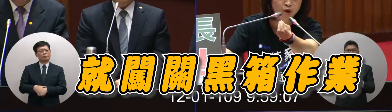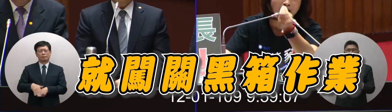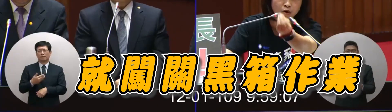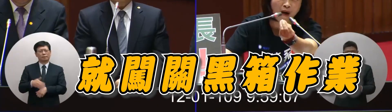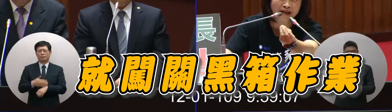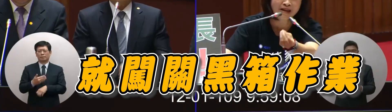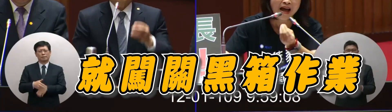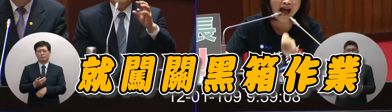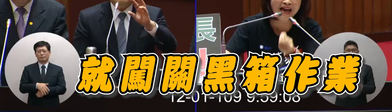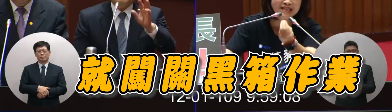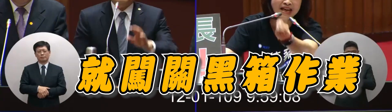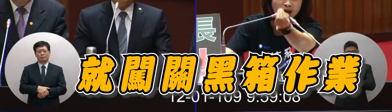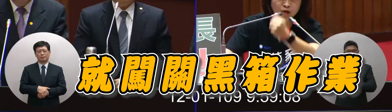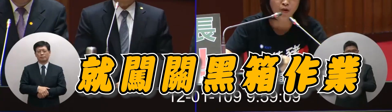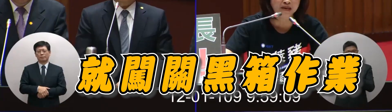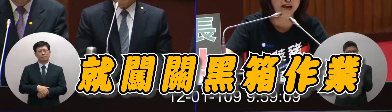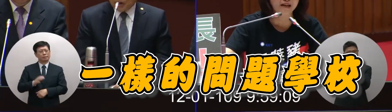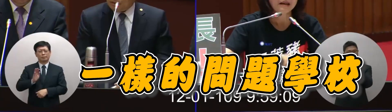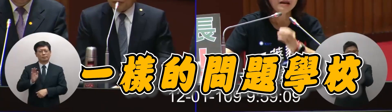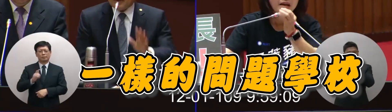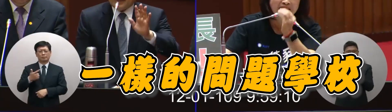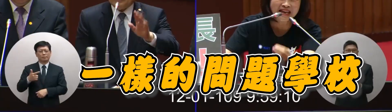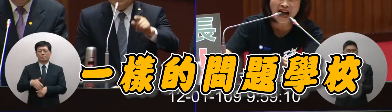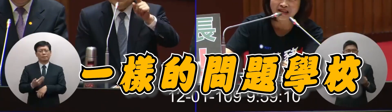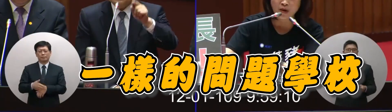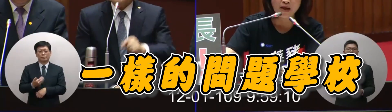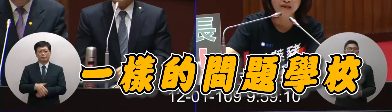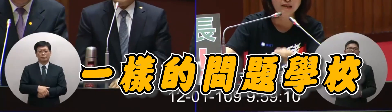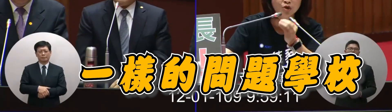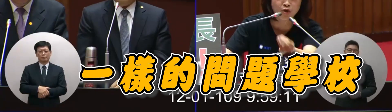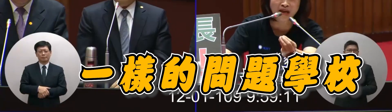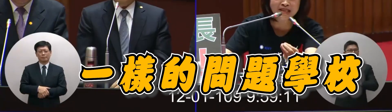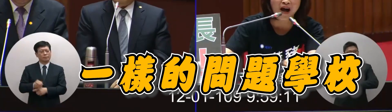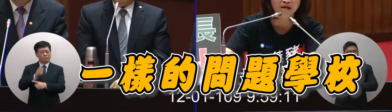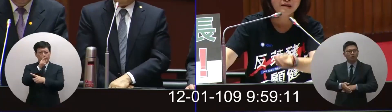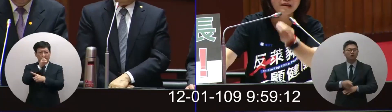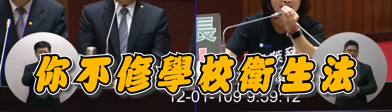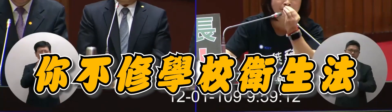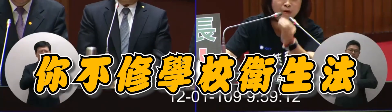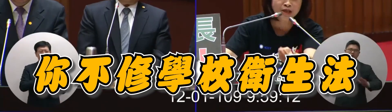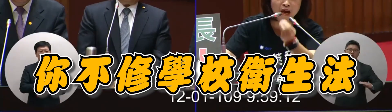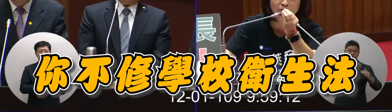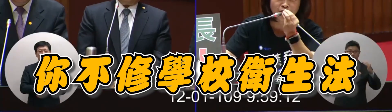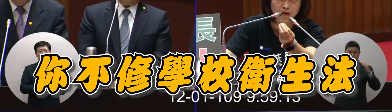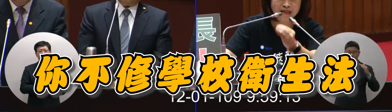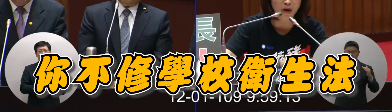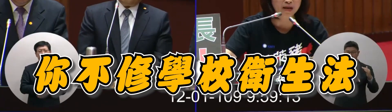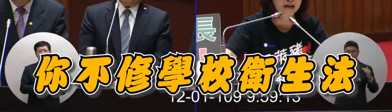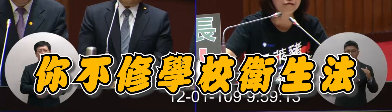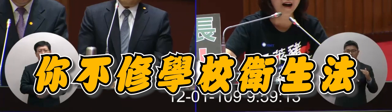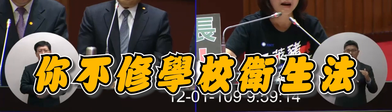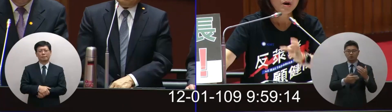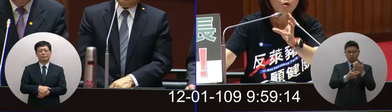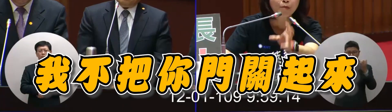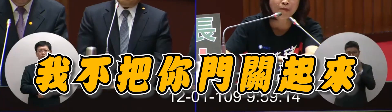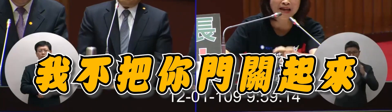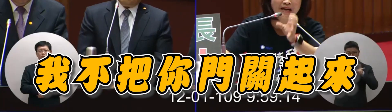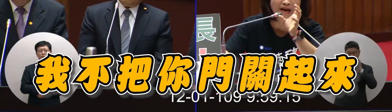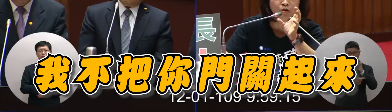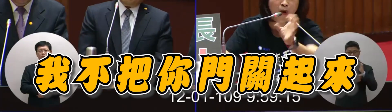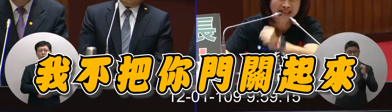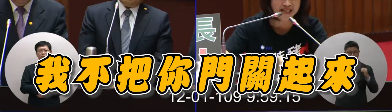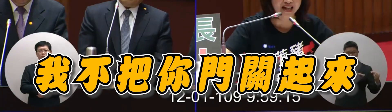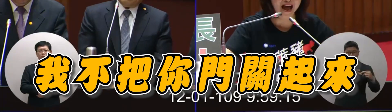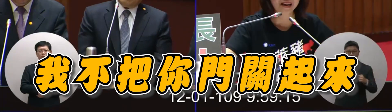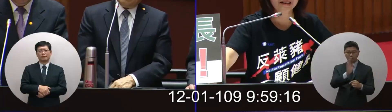就闯关，黑箱作业一样的问题。学校你不修学校卫生法，我不把